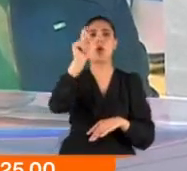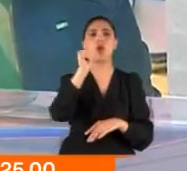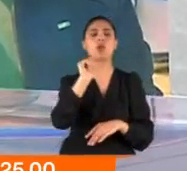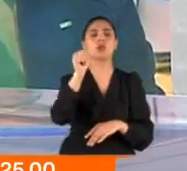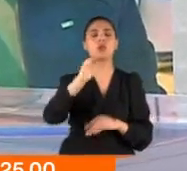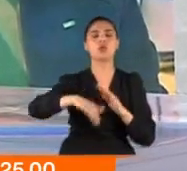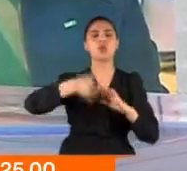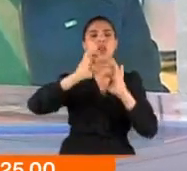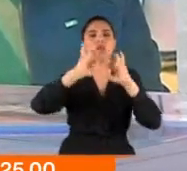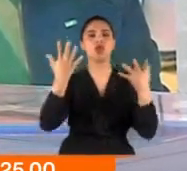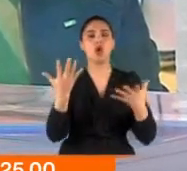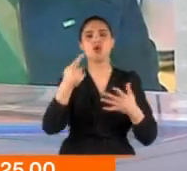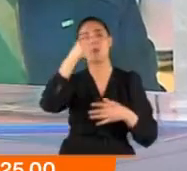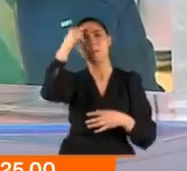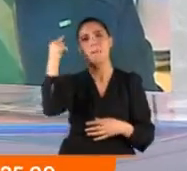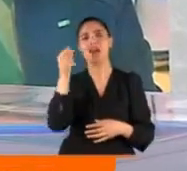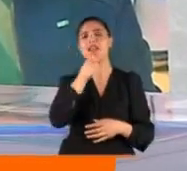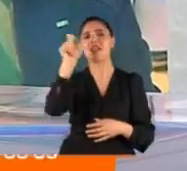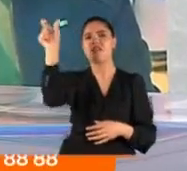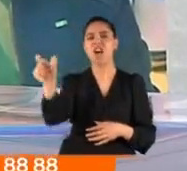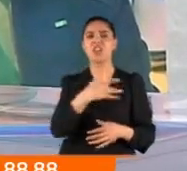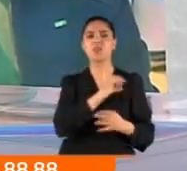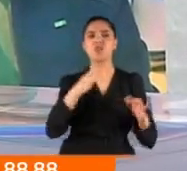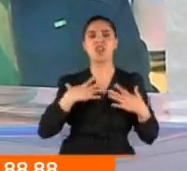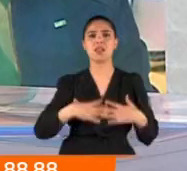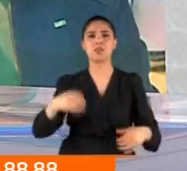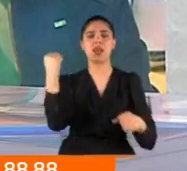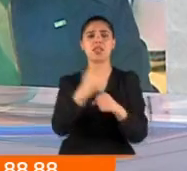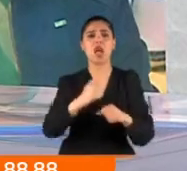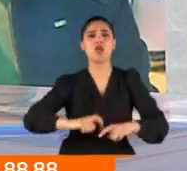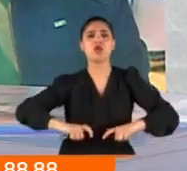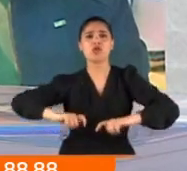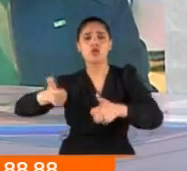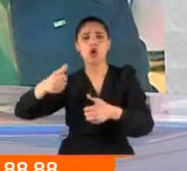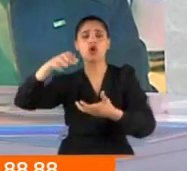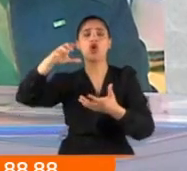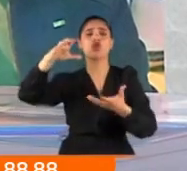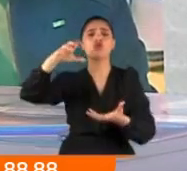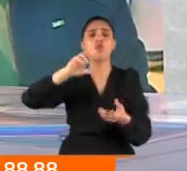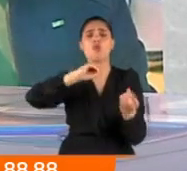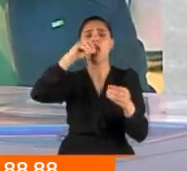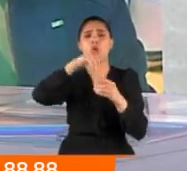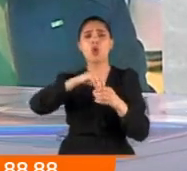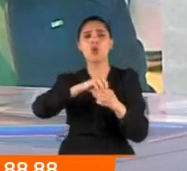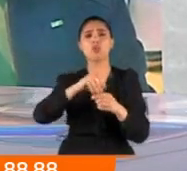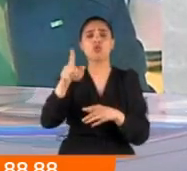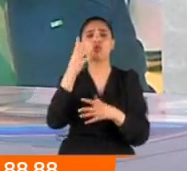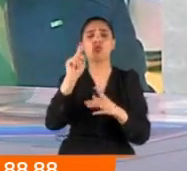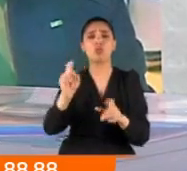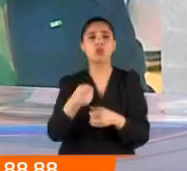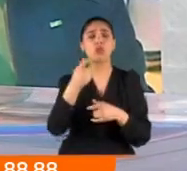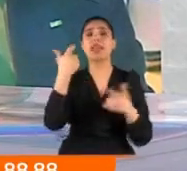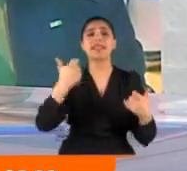bugün aralandı. Maalesef Akçay'ın cansız bedeni beton dökülmüş ve çuvala atılmış halde bulundu. Peki